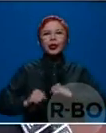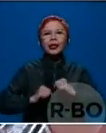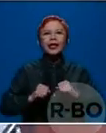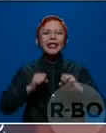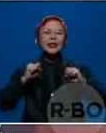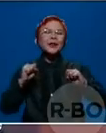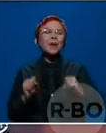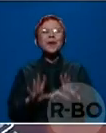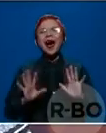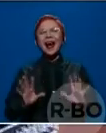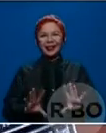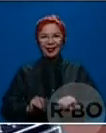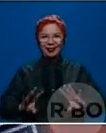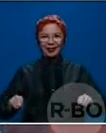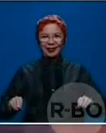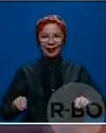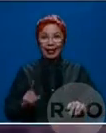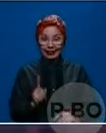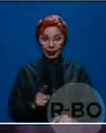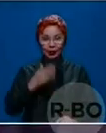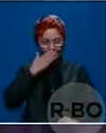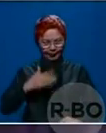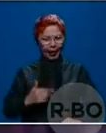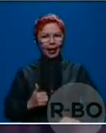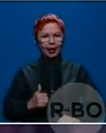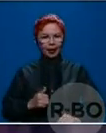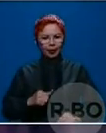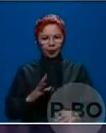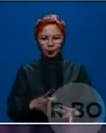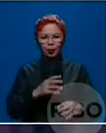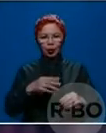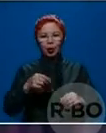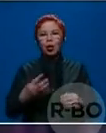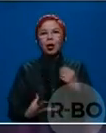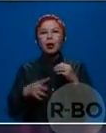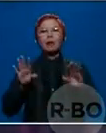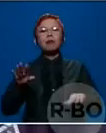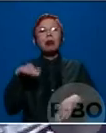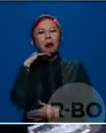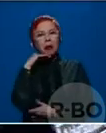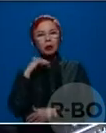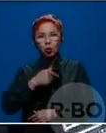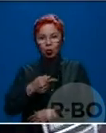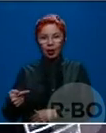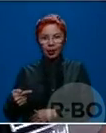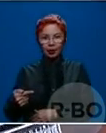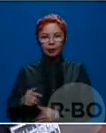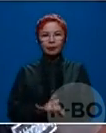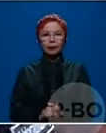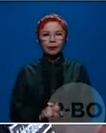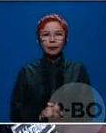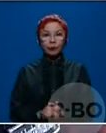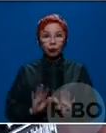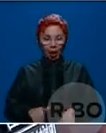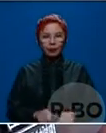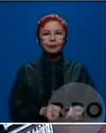tercipta lebih banyak lagi lapangan pekerjaan di situlah kita bisa menyerap angka pengangguran terbuka saat ini dan mengurangi pengangguran di samping